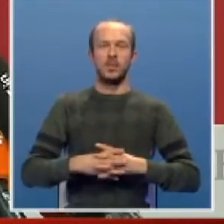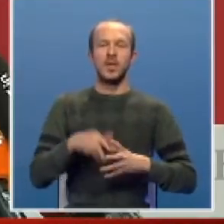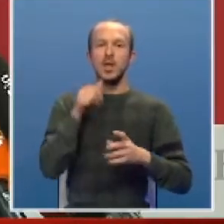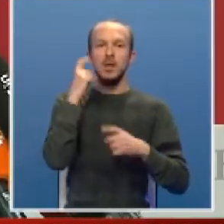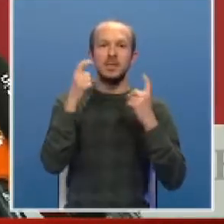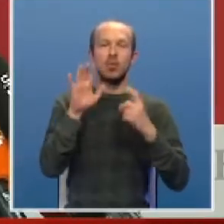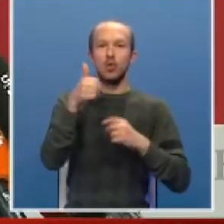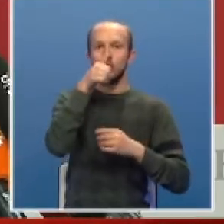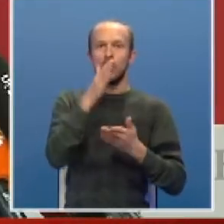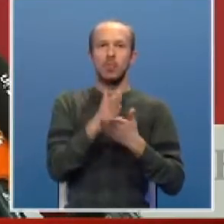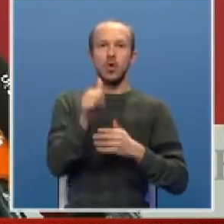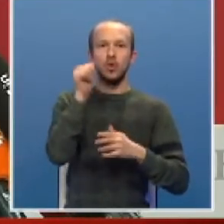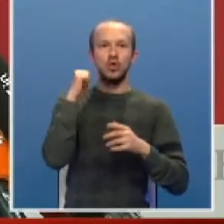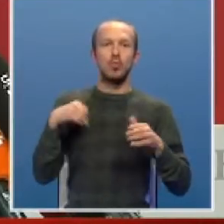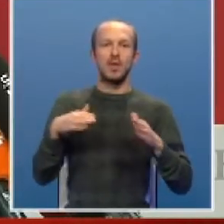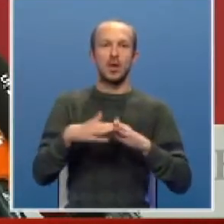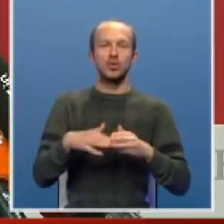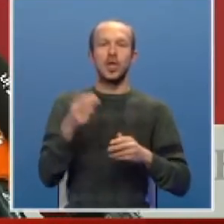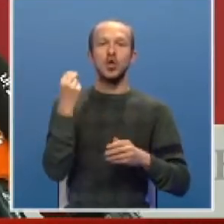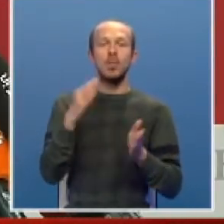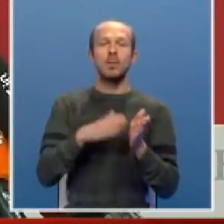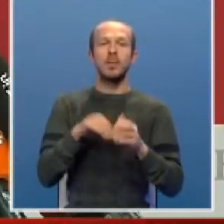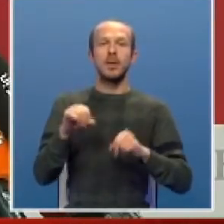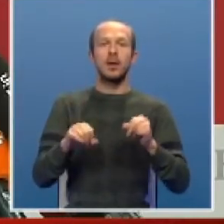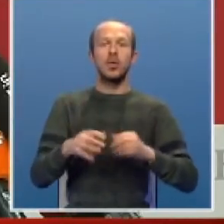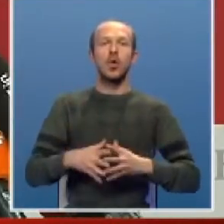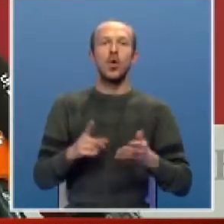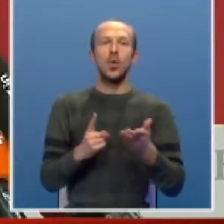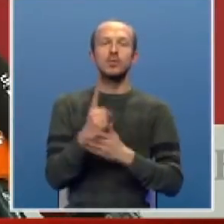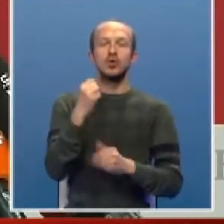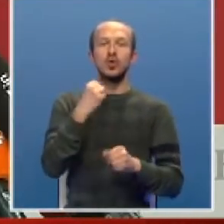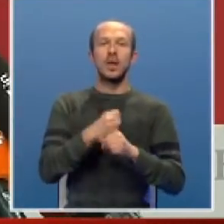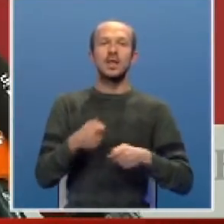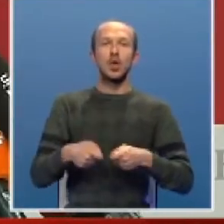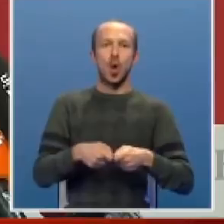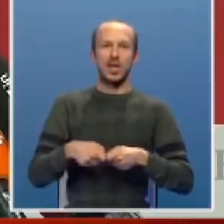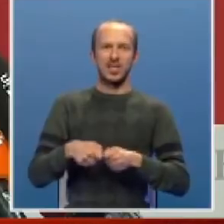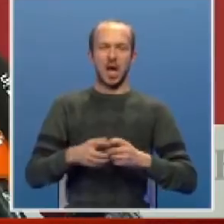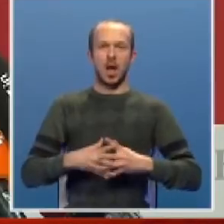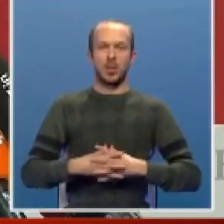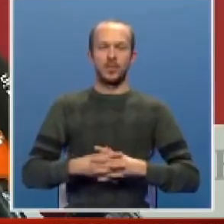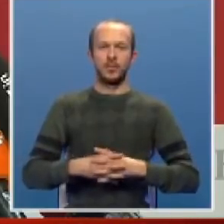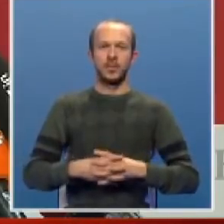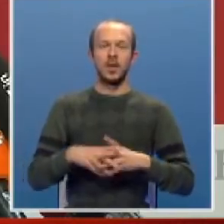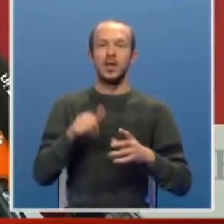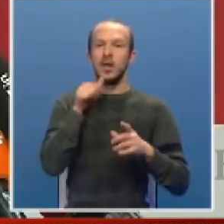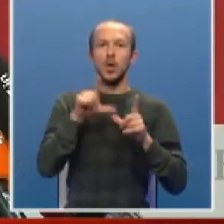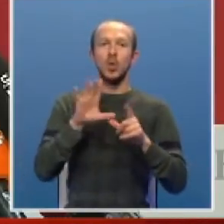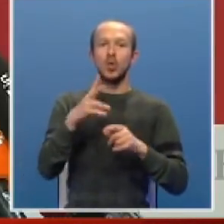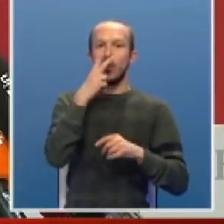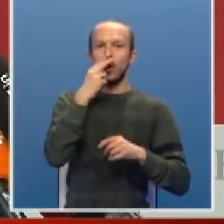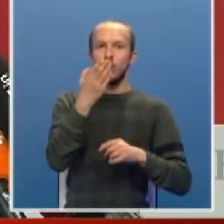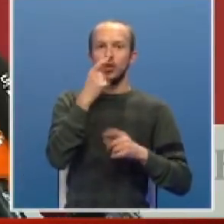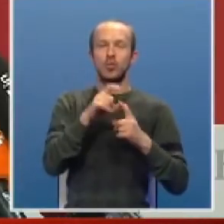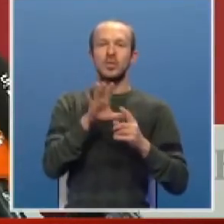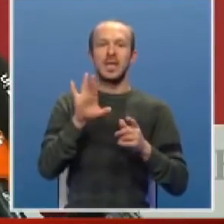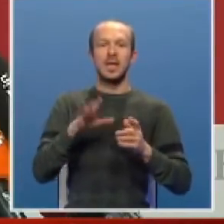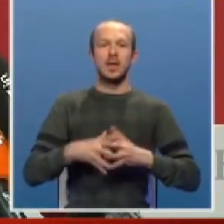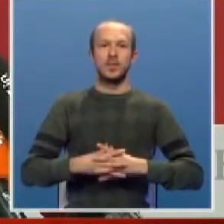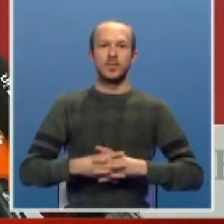mislimo da ovo što je bilo juče u Banja Luci je dobar primjer kako može uspješno da radi koalicija. I u tom pogledu ćemo se